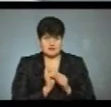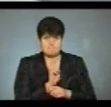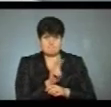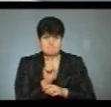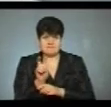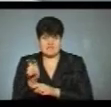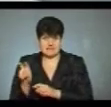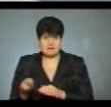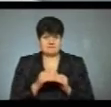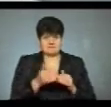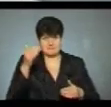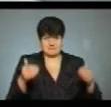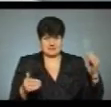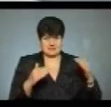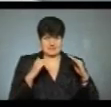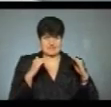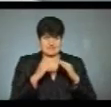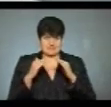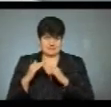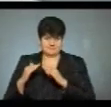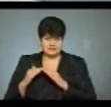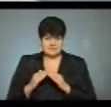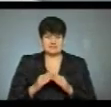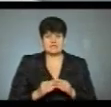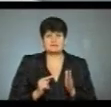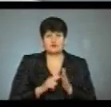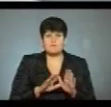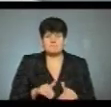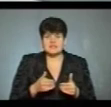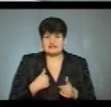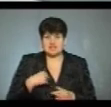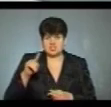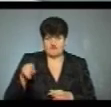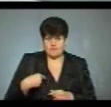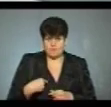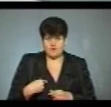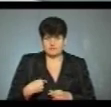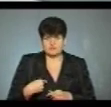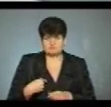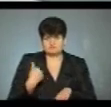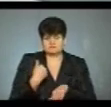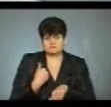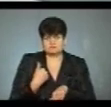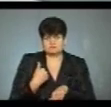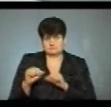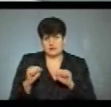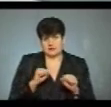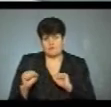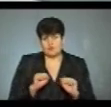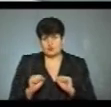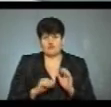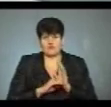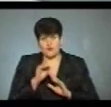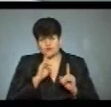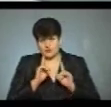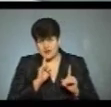стіни того чи іншого урядової установи з метою передати наші вимоги очільникам уряду, Верховної Ради